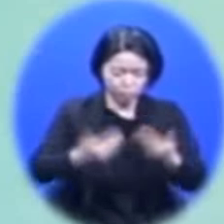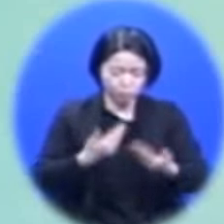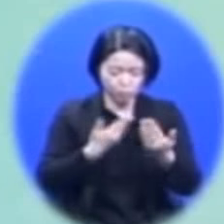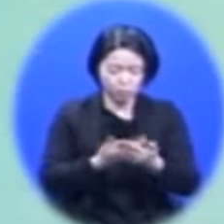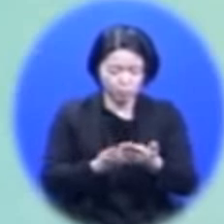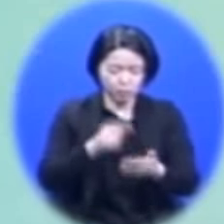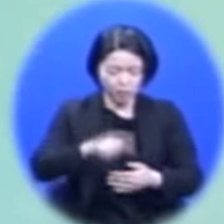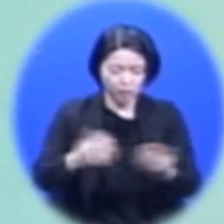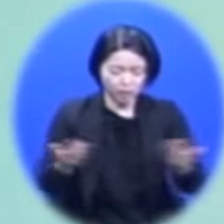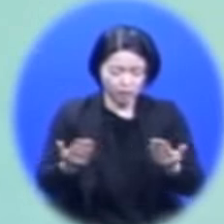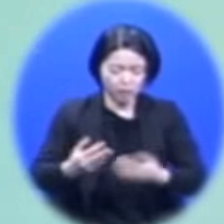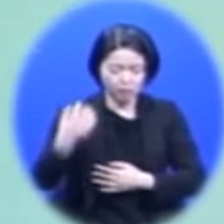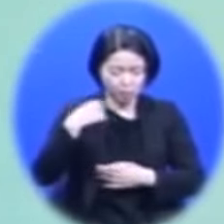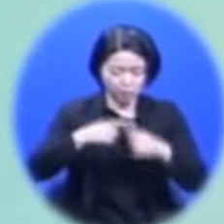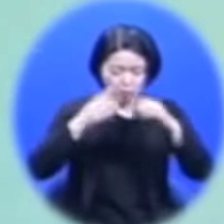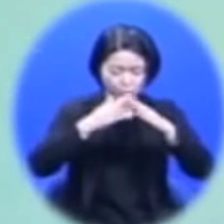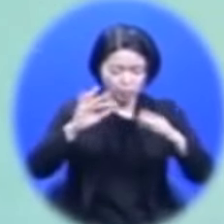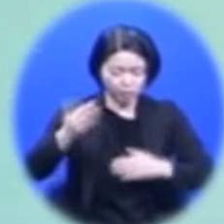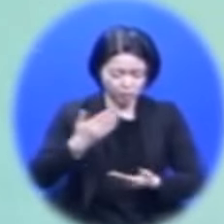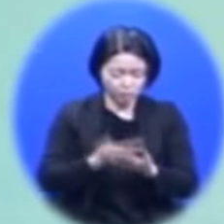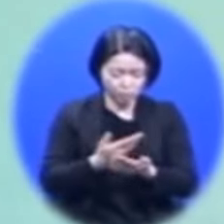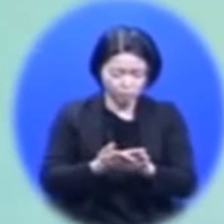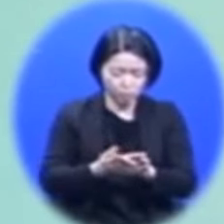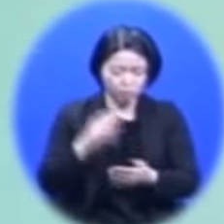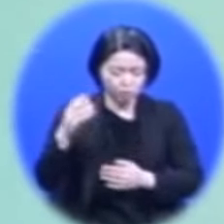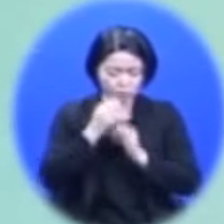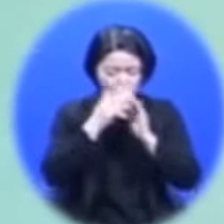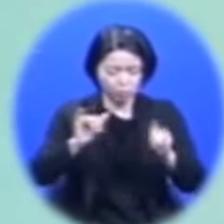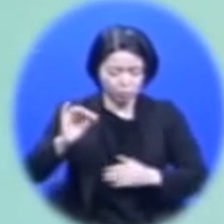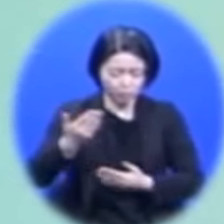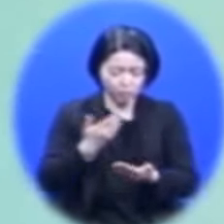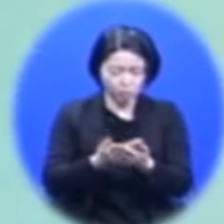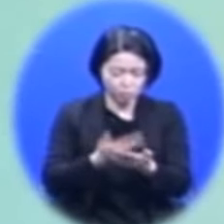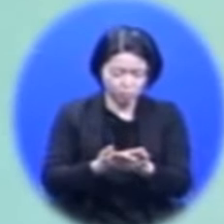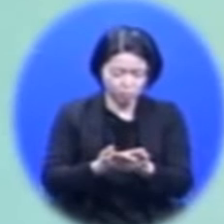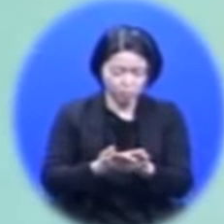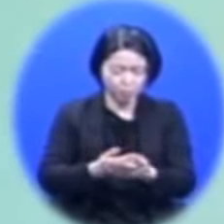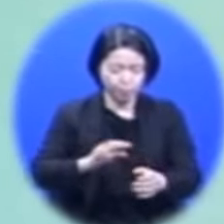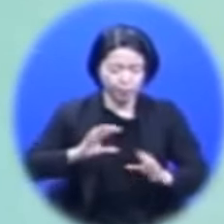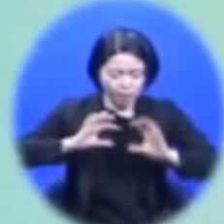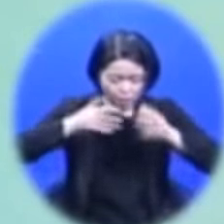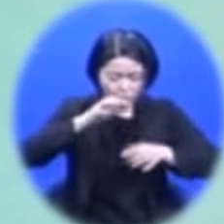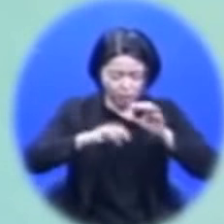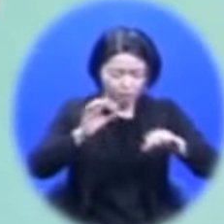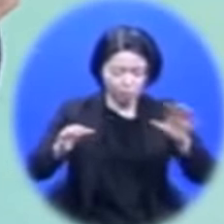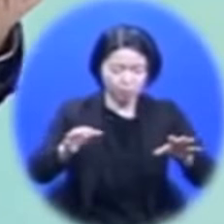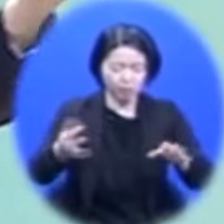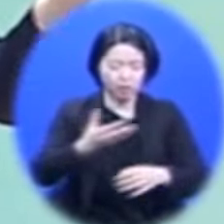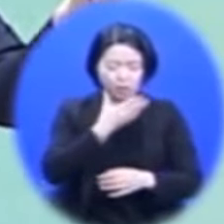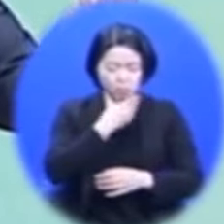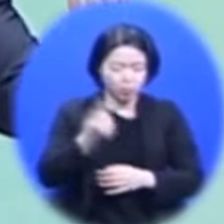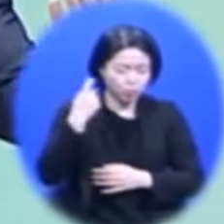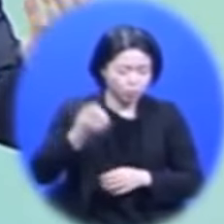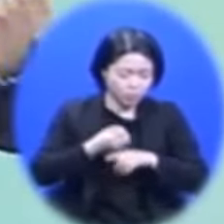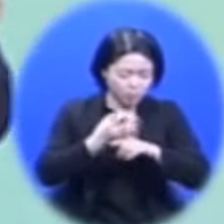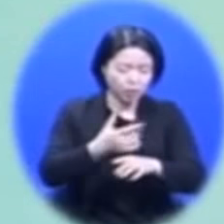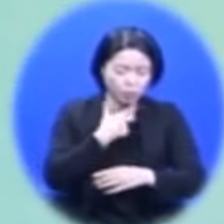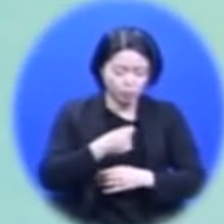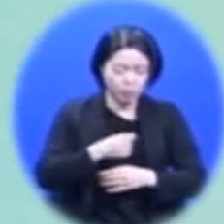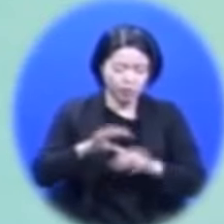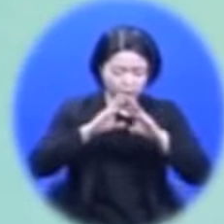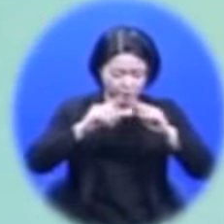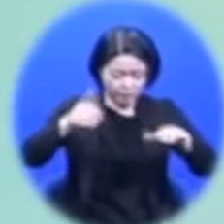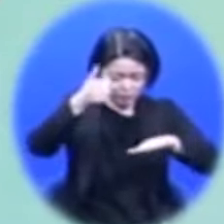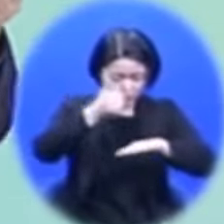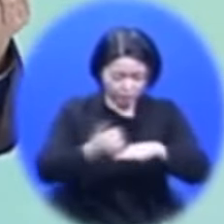일을 감당할 교회가 되게 하시고 성도들이 되게 해주옵소서. 세계 열방의 주의 복음을 전하기 원합니다. 땅끝까지